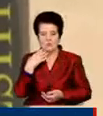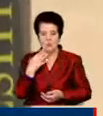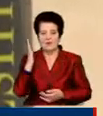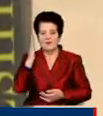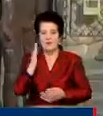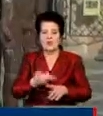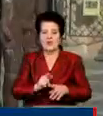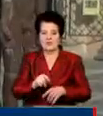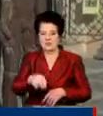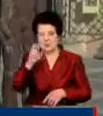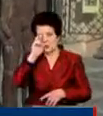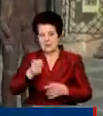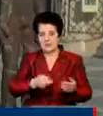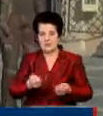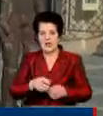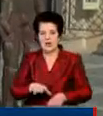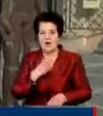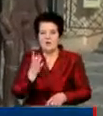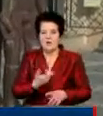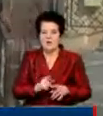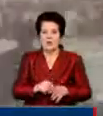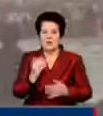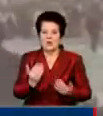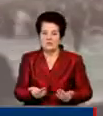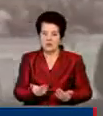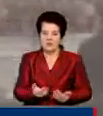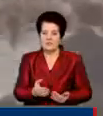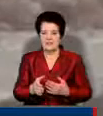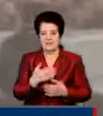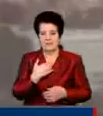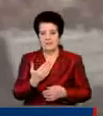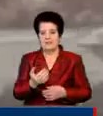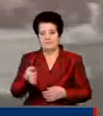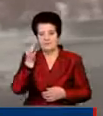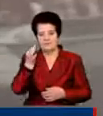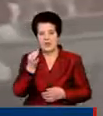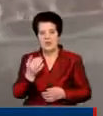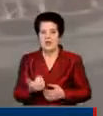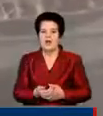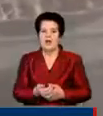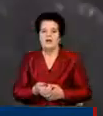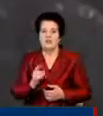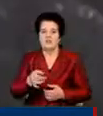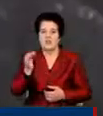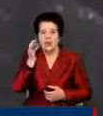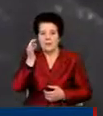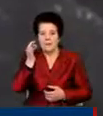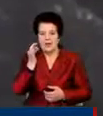viitorul acestei țări. Au avut mult curaj și pentru asta trebuie să-i felicităm și să le